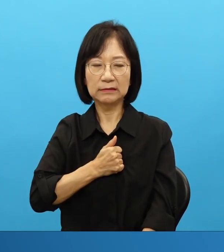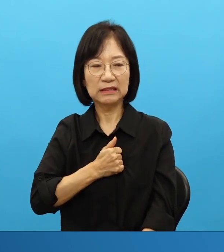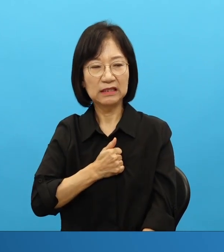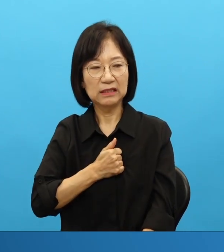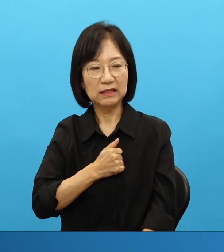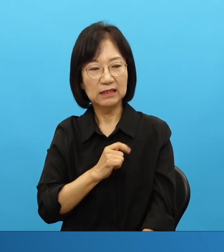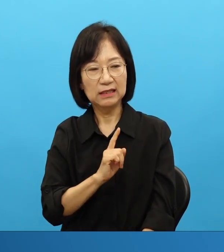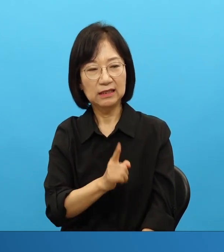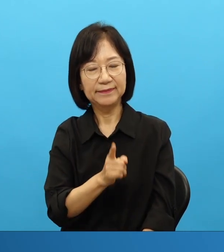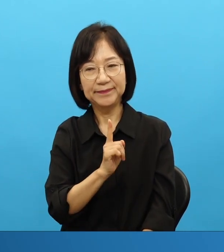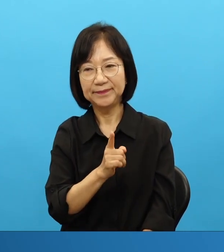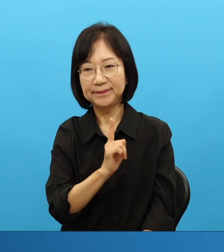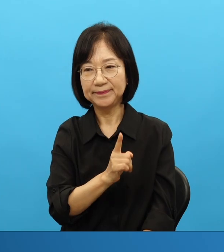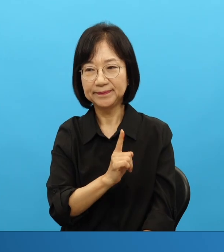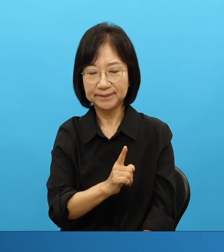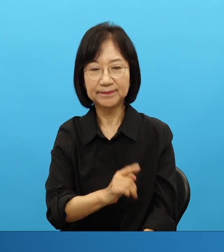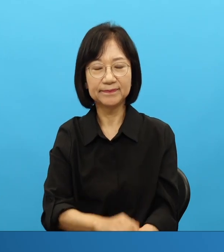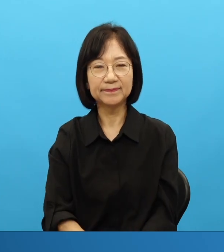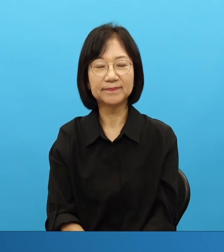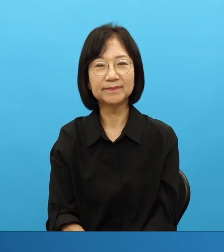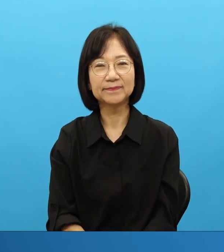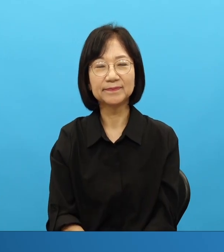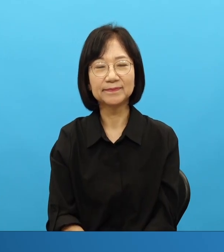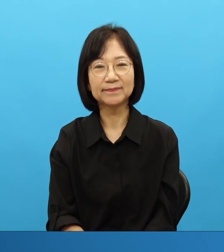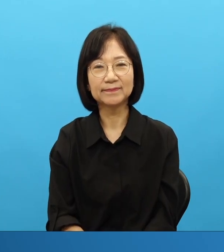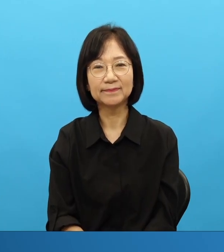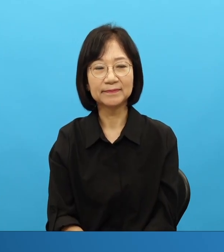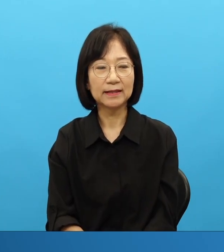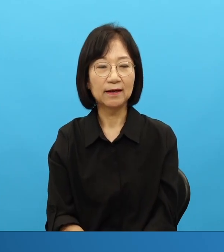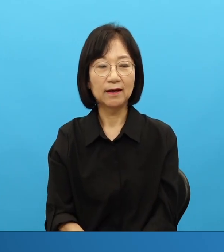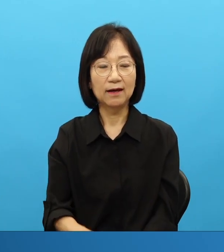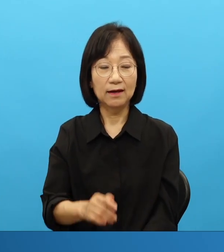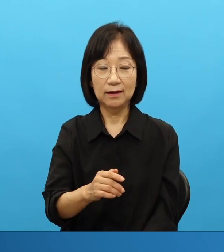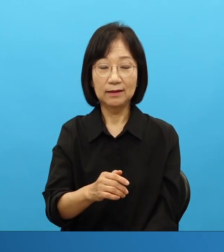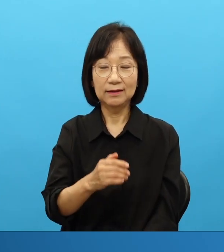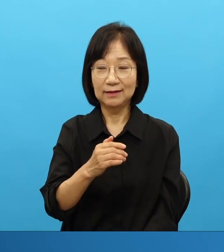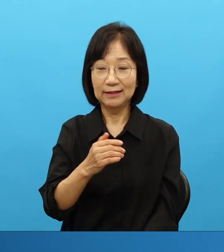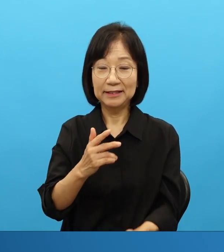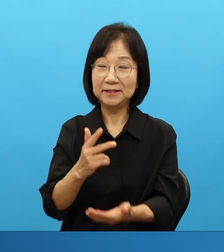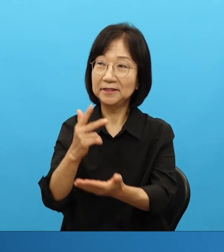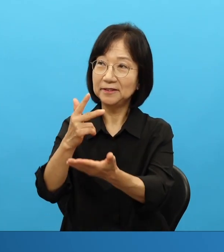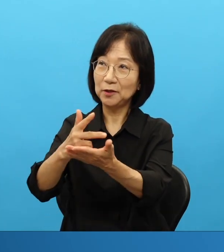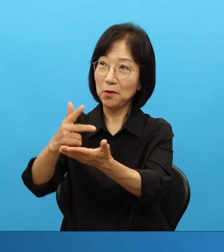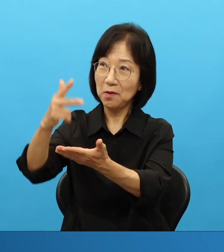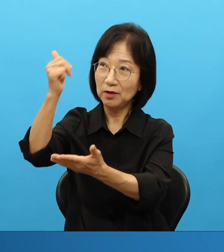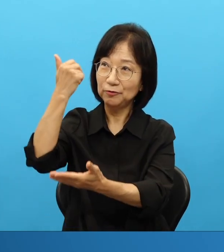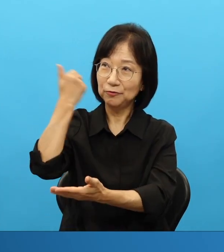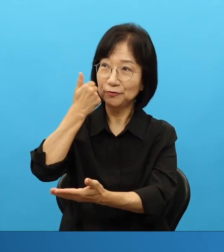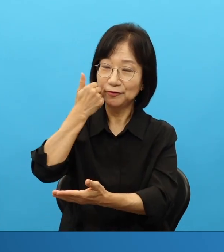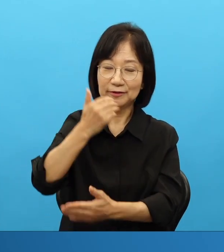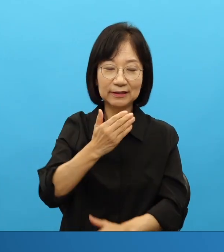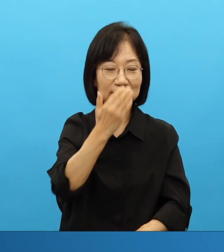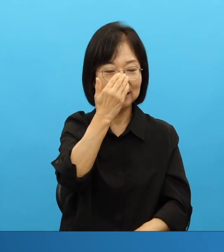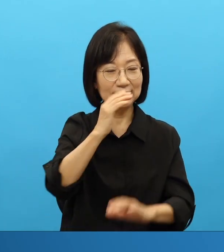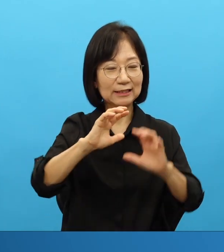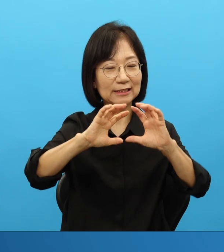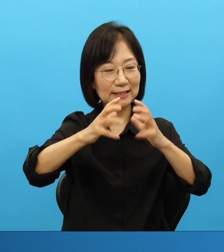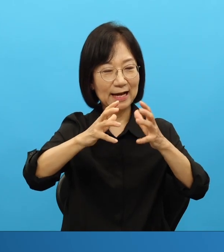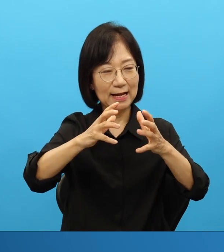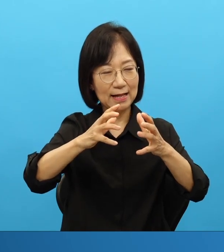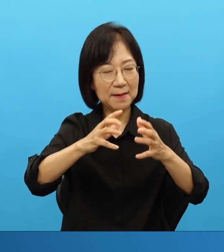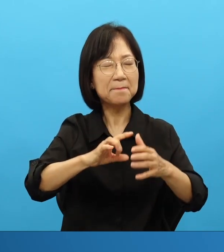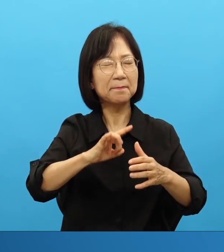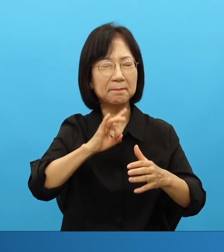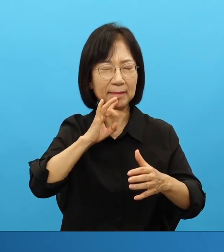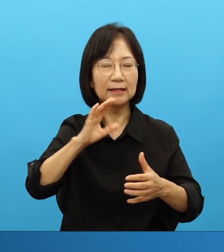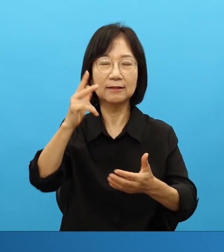completely beaten down for 여호와는 this. 이스라엘의 여호와야. And they thought that the Lord was the Lord of Israel. 정말 맞아 죽어야